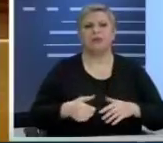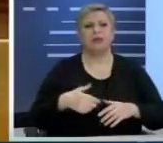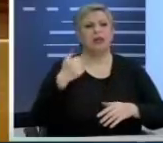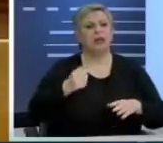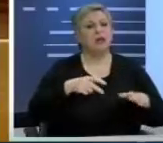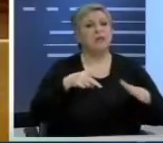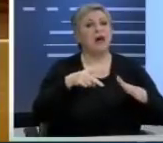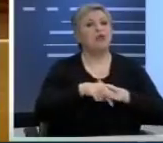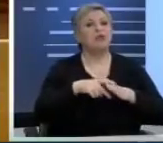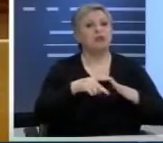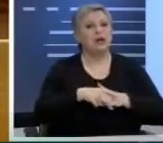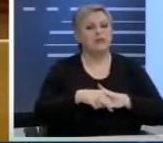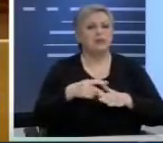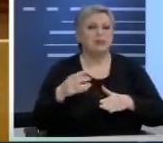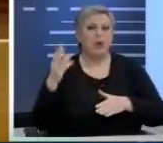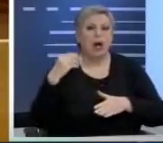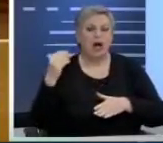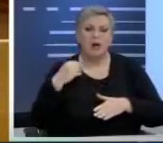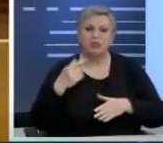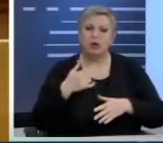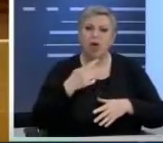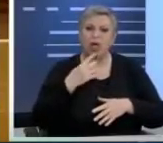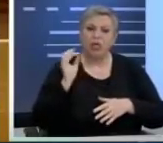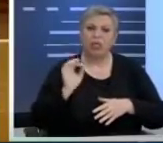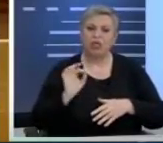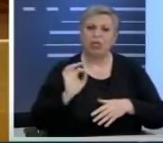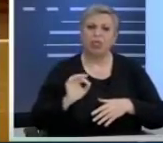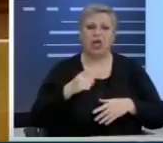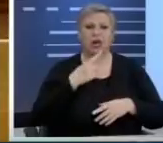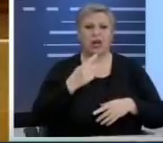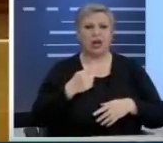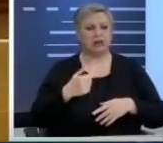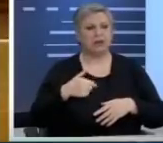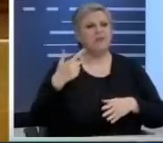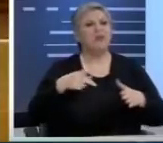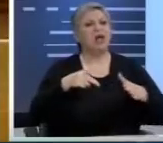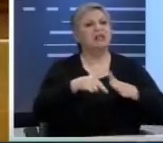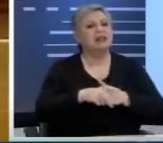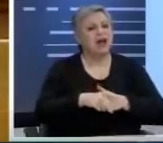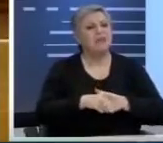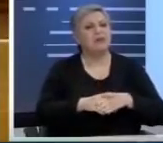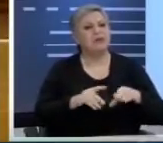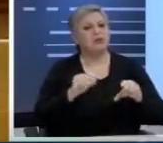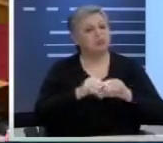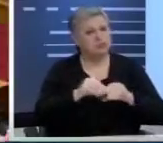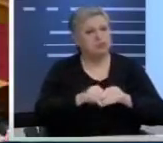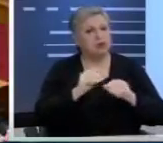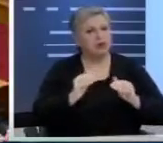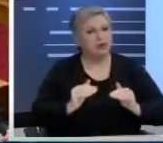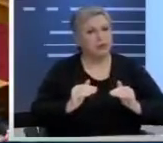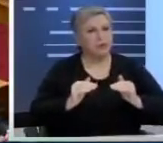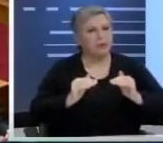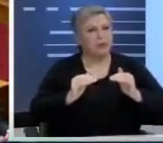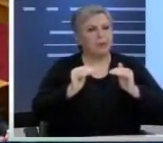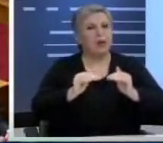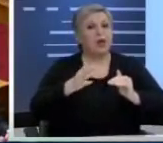τις χτυπάτε πάλι παντού, οι τράπεζες που ανακεφαλοποιήθηκαν, που φτάνουν στους στόχους τους, που